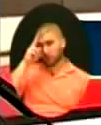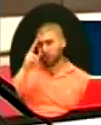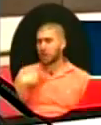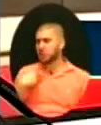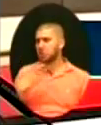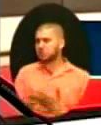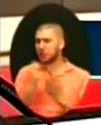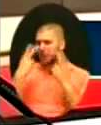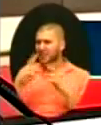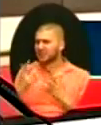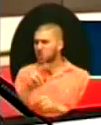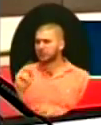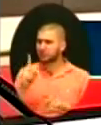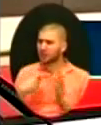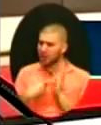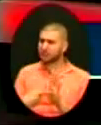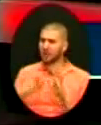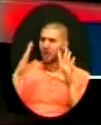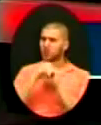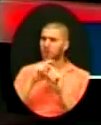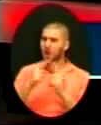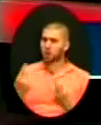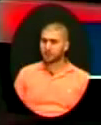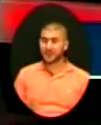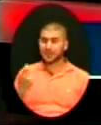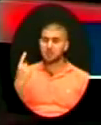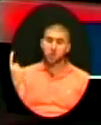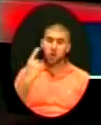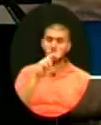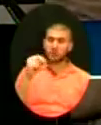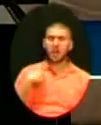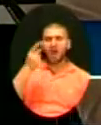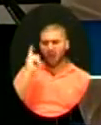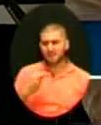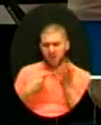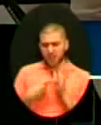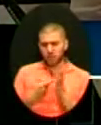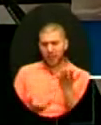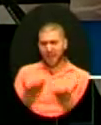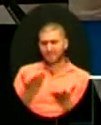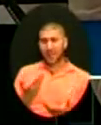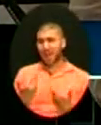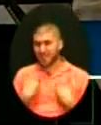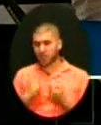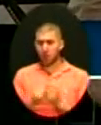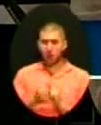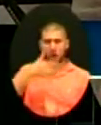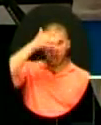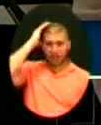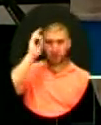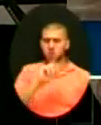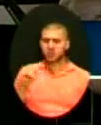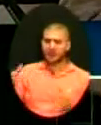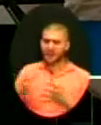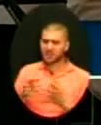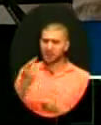אני לא מצליחה להבין באיזה נושאים צריך להציג עמדות אחרות. כמעט בכל נושא. אנחנו חייבים להדגיש את ההבדל בינינו לבין לפיד בנושאים